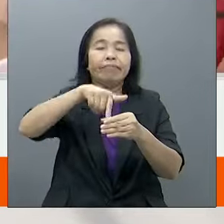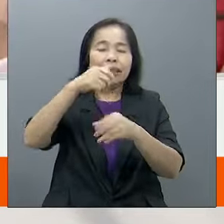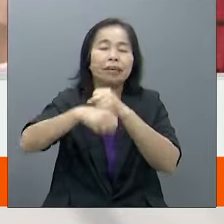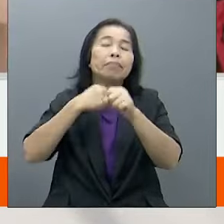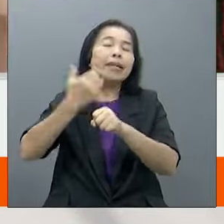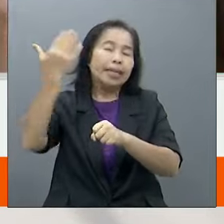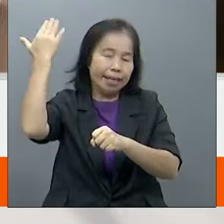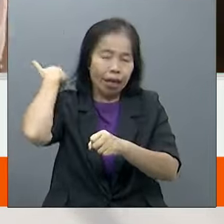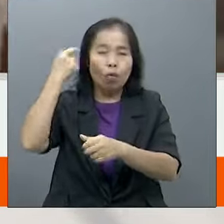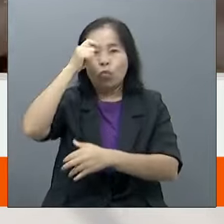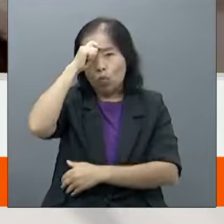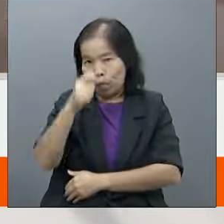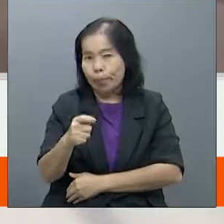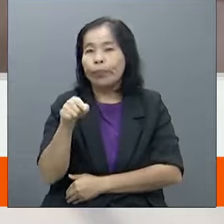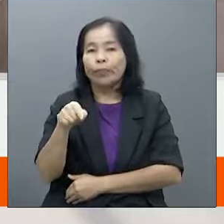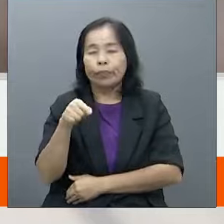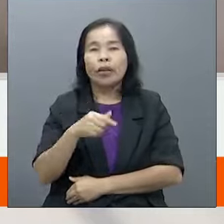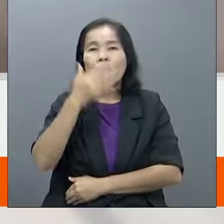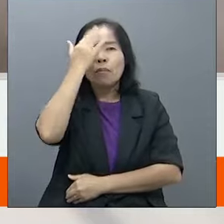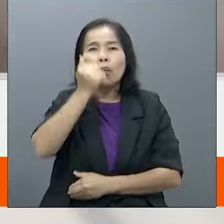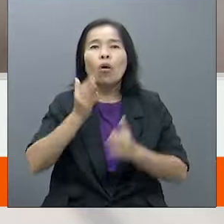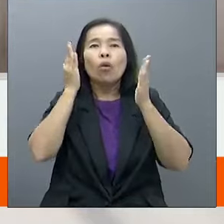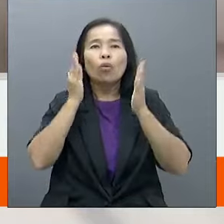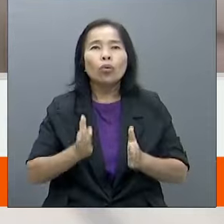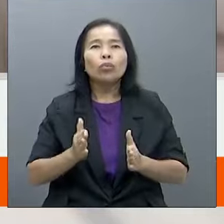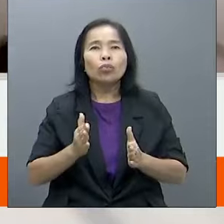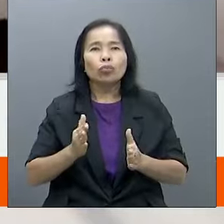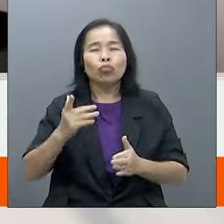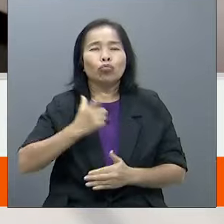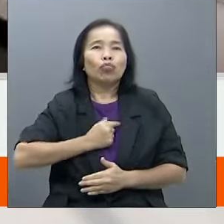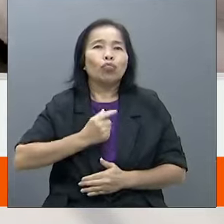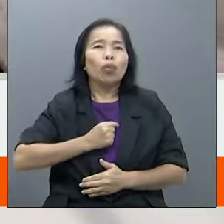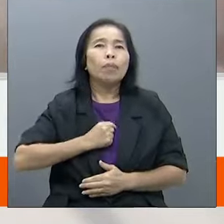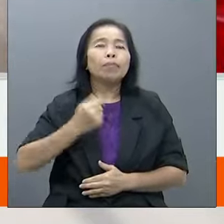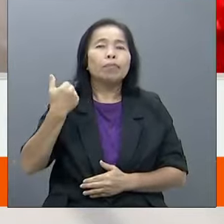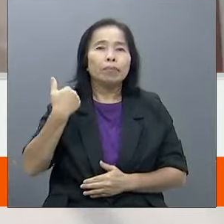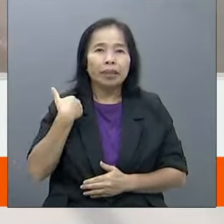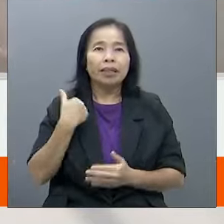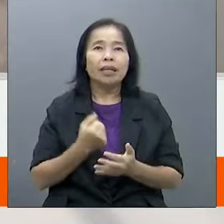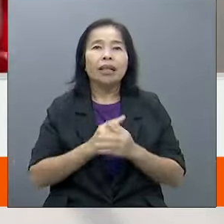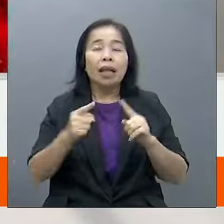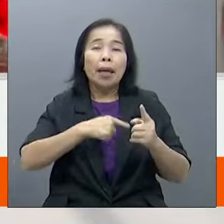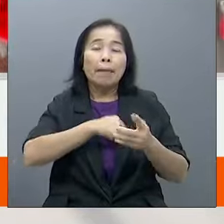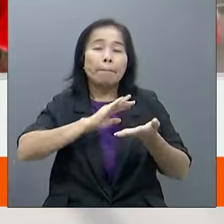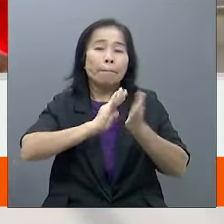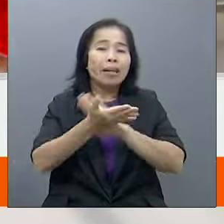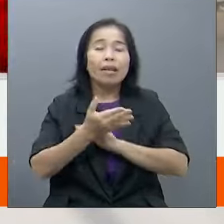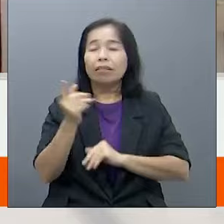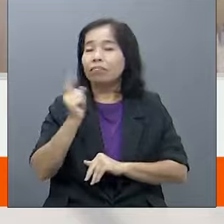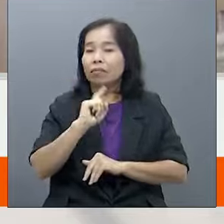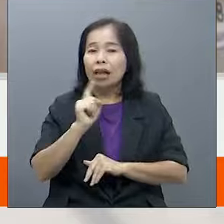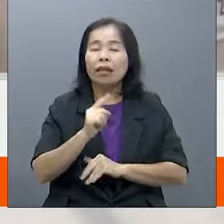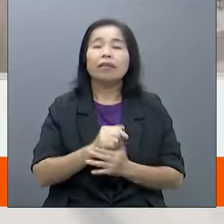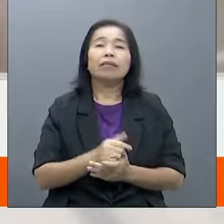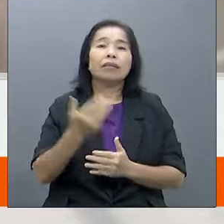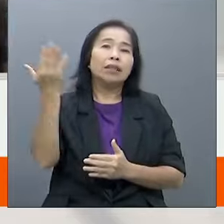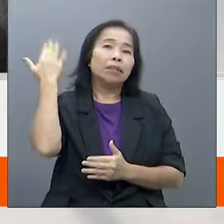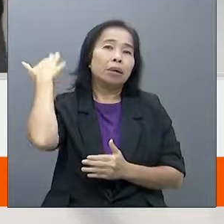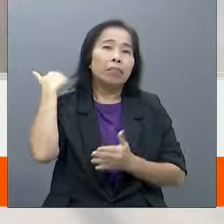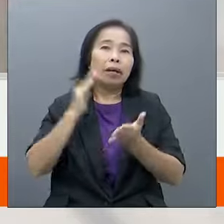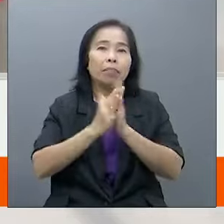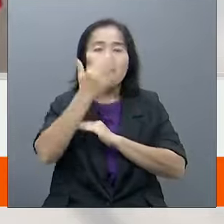ผมกระแสความนิยมของก้าวไกลเนี่ยสูงมากแล้วก็นะครับสิ่งที่เปลี่ยนไปจากที่ผ่านมาเลยก็คือว่านะครับตัวของ